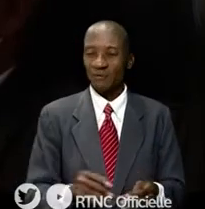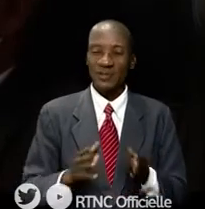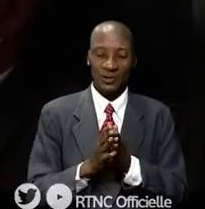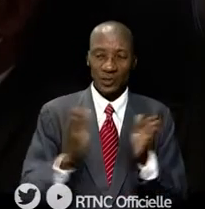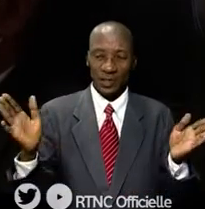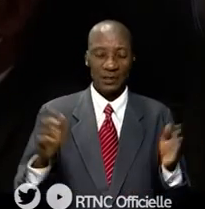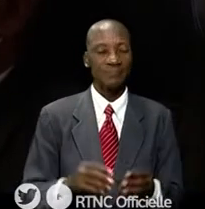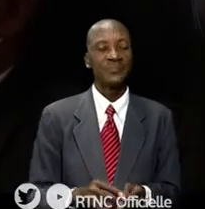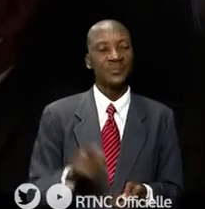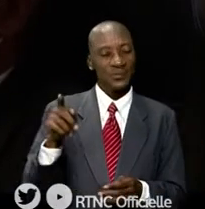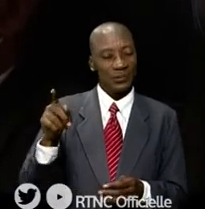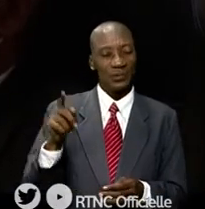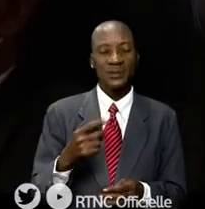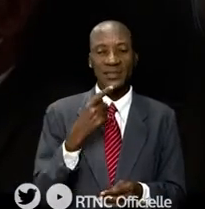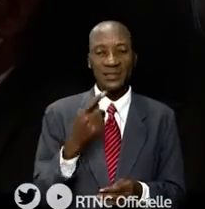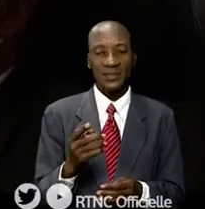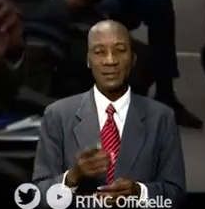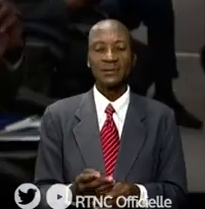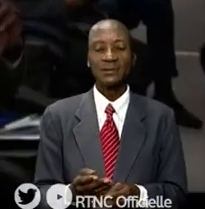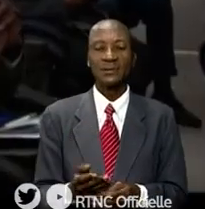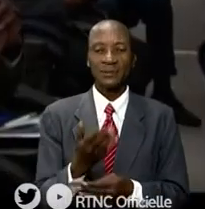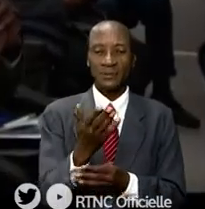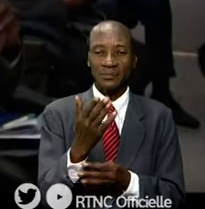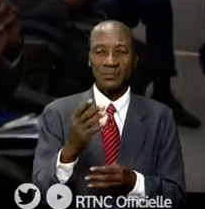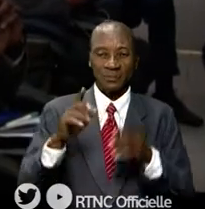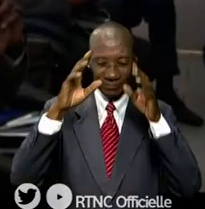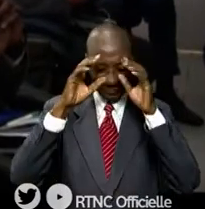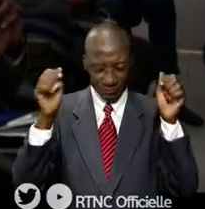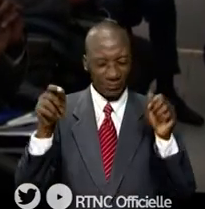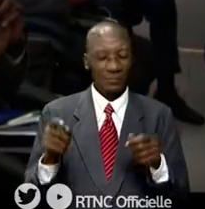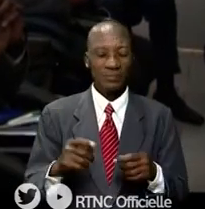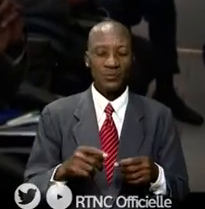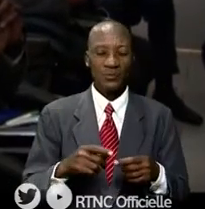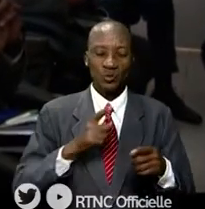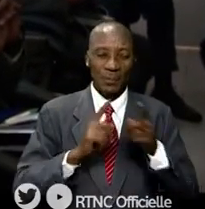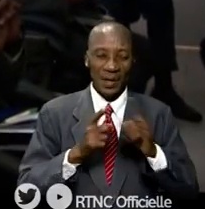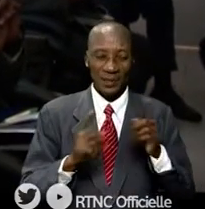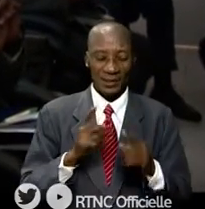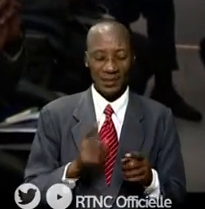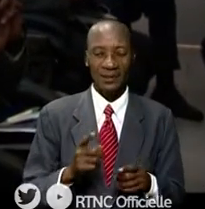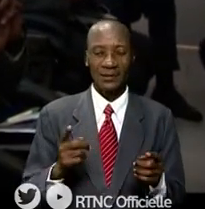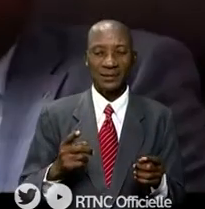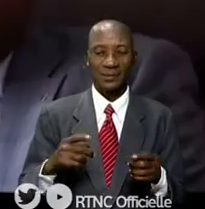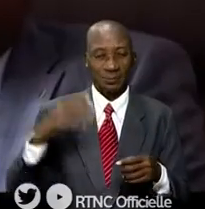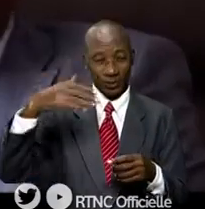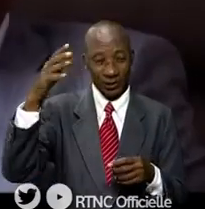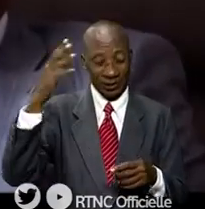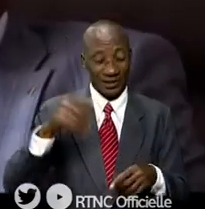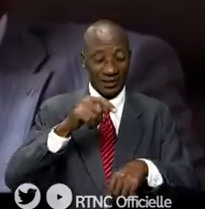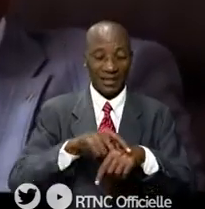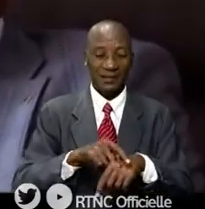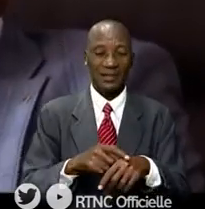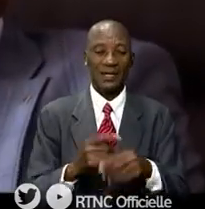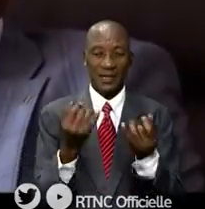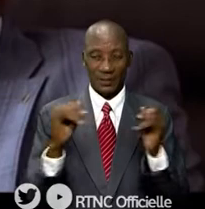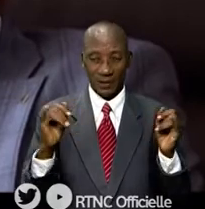l'État, Félix-Antoine Tshisekedi, annoncé à l'occasion des 60 ans de la RDC, la mise en œuvre du Grand Inga. Dans une modération assurée par